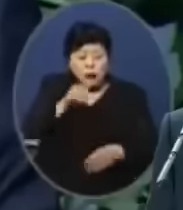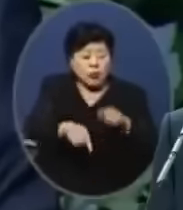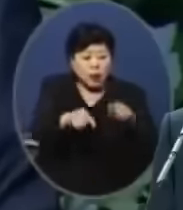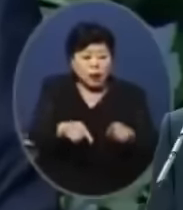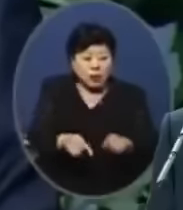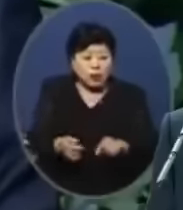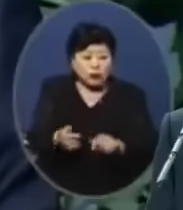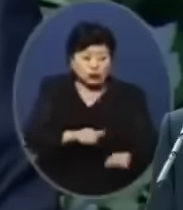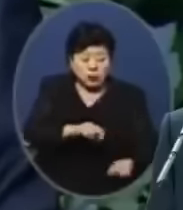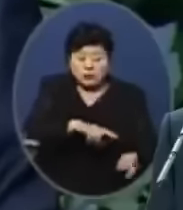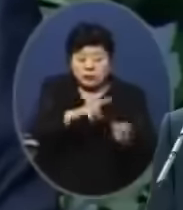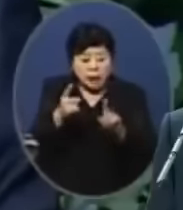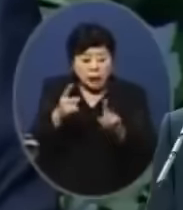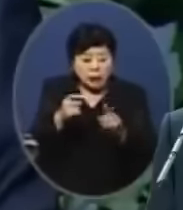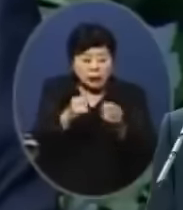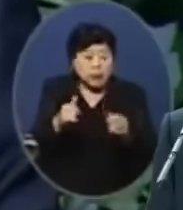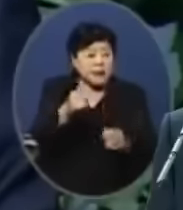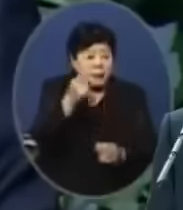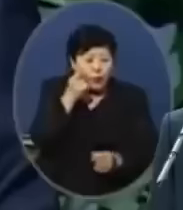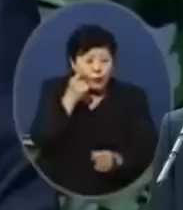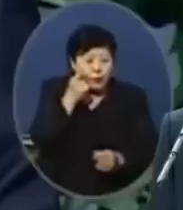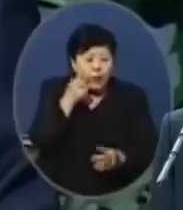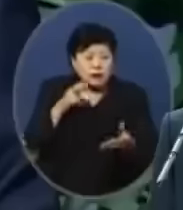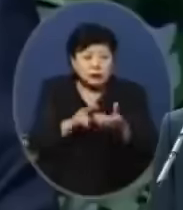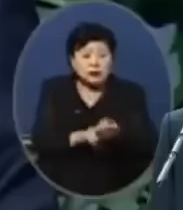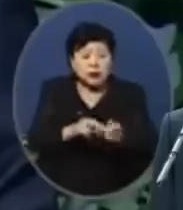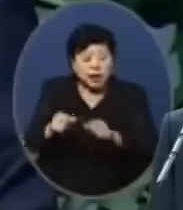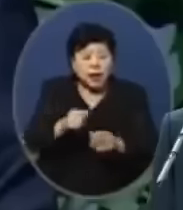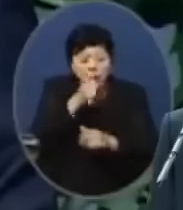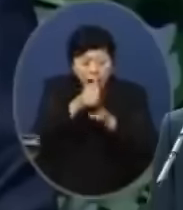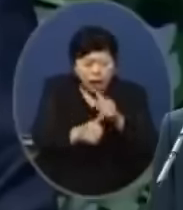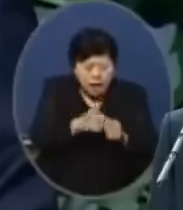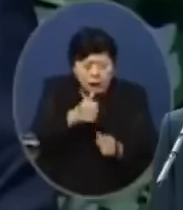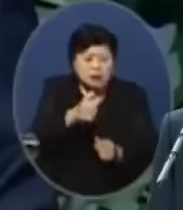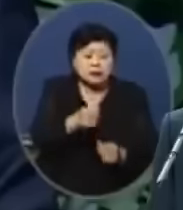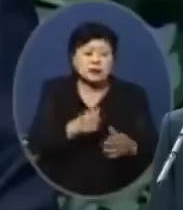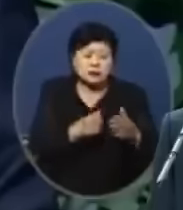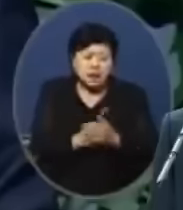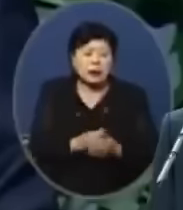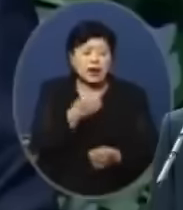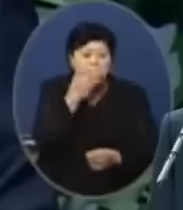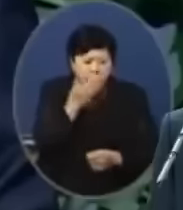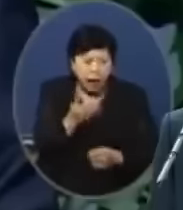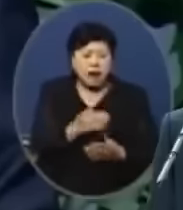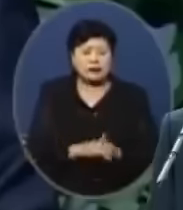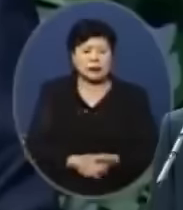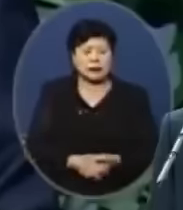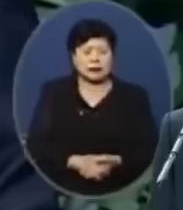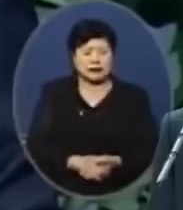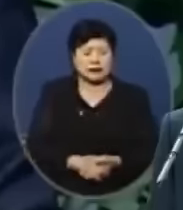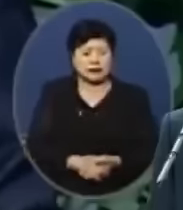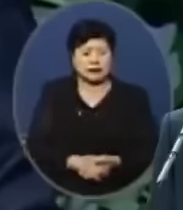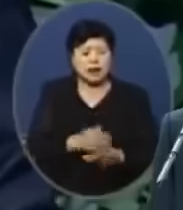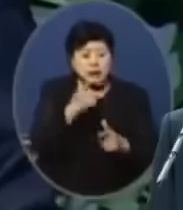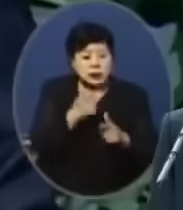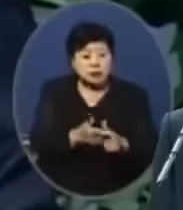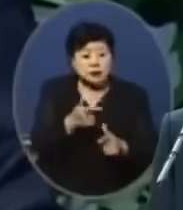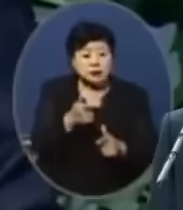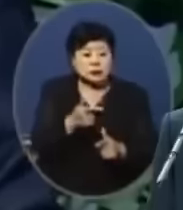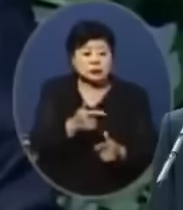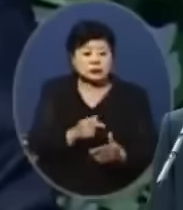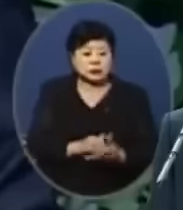자를 살리시고 사람이 할 수 없는 일을 합니다. 하나님이 안 계시고는 그럴 수가 없습니다. 그런데